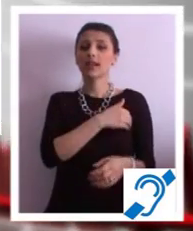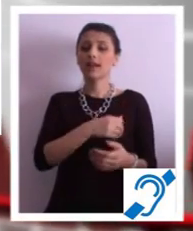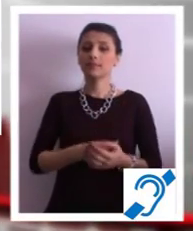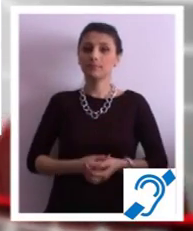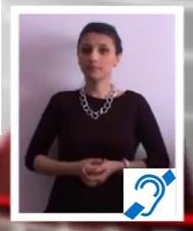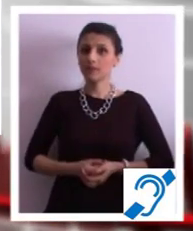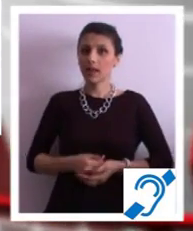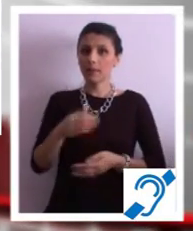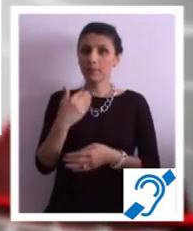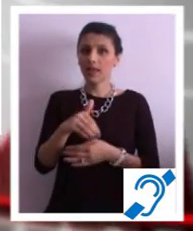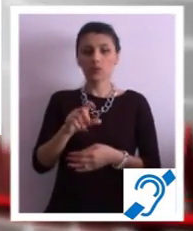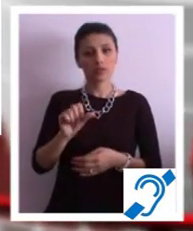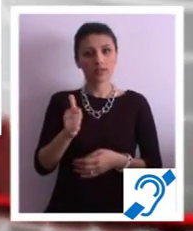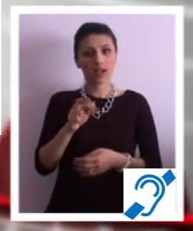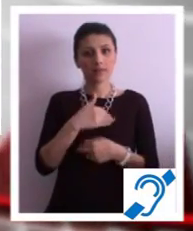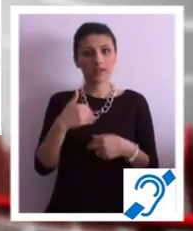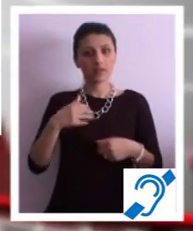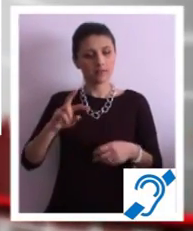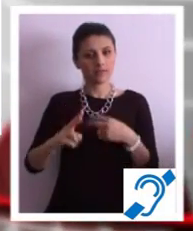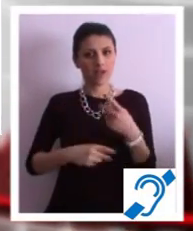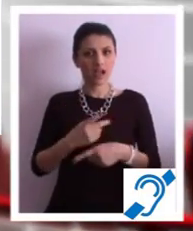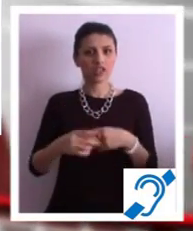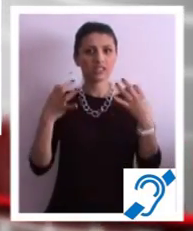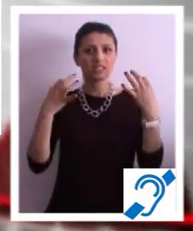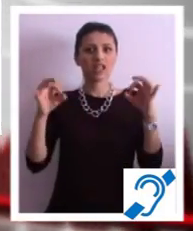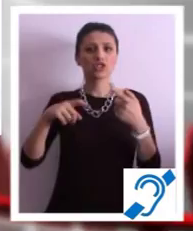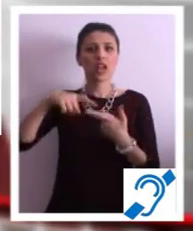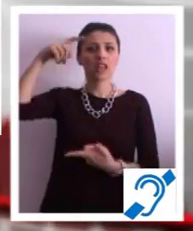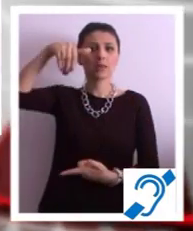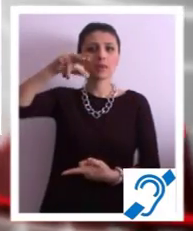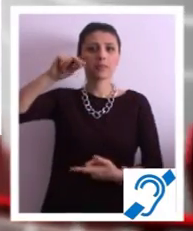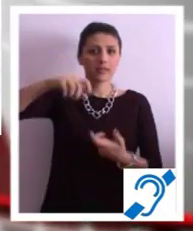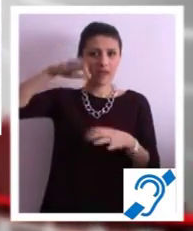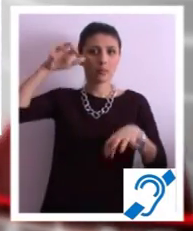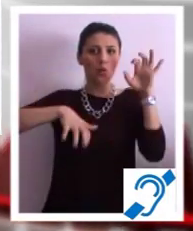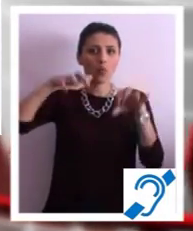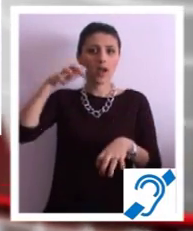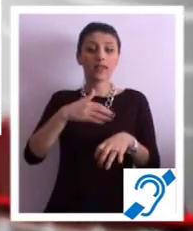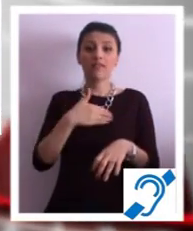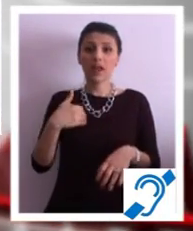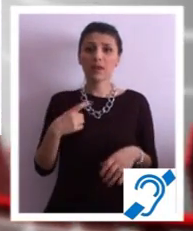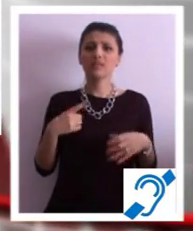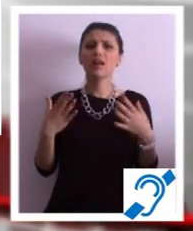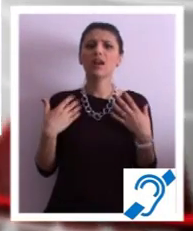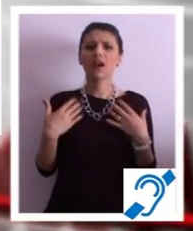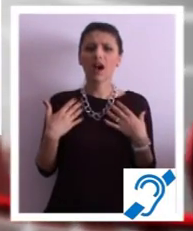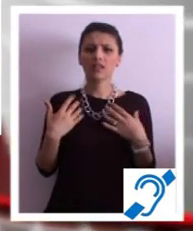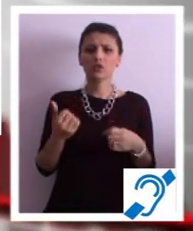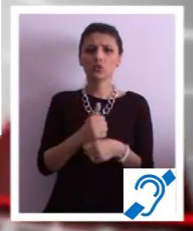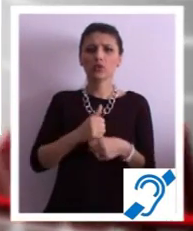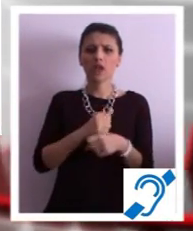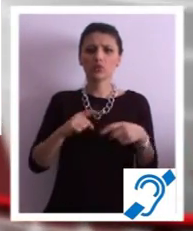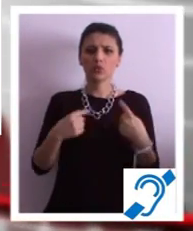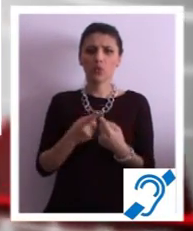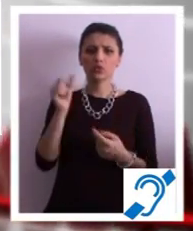grade Celsius. Miercuri însă precipitațiile vor cumula până la 10 litri pe metru pătrat. Vreme deosebit de caldă și în județul